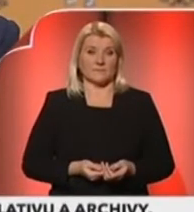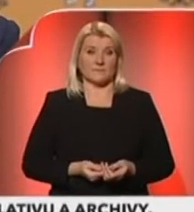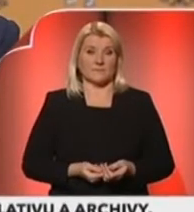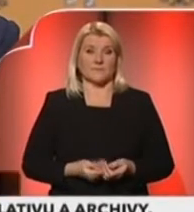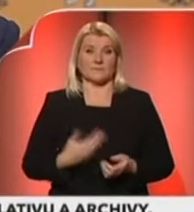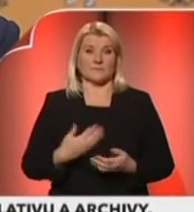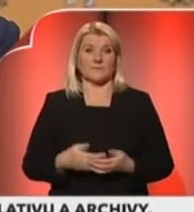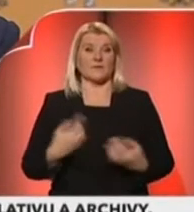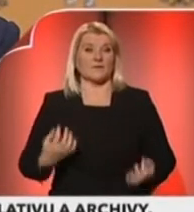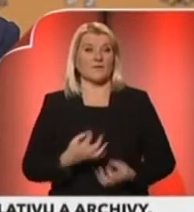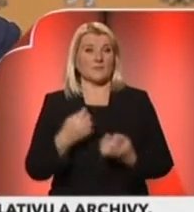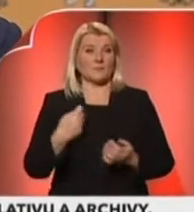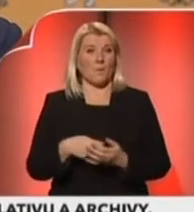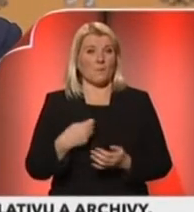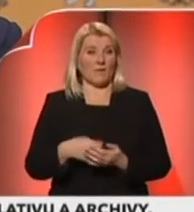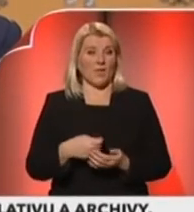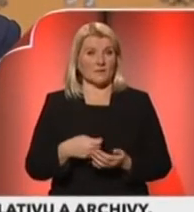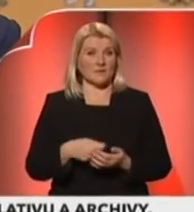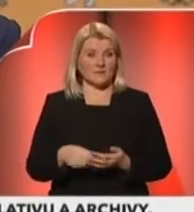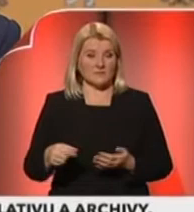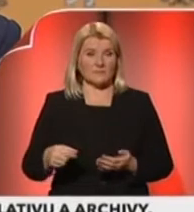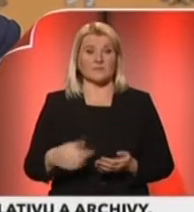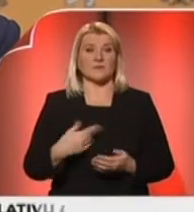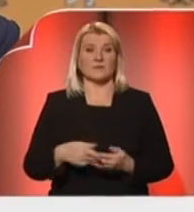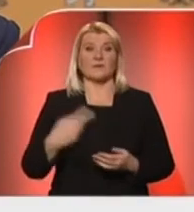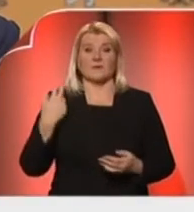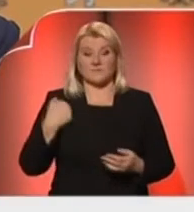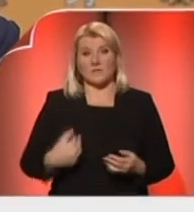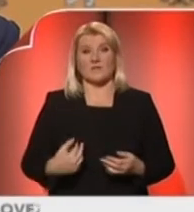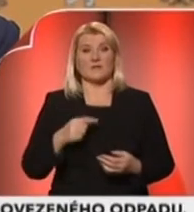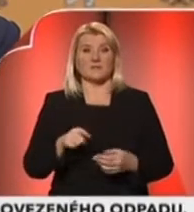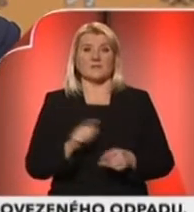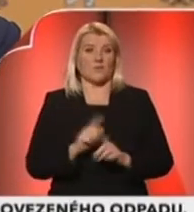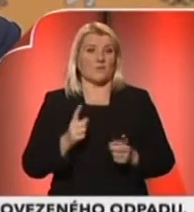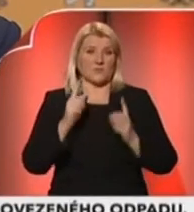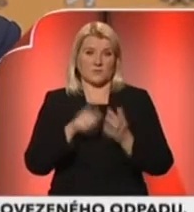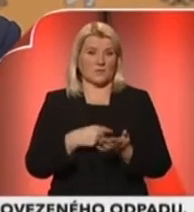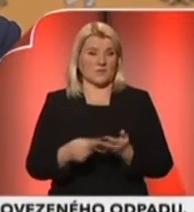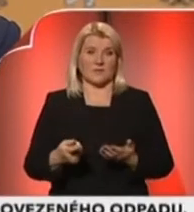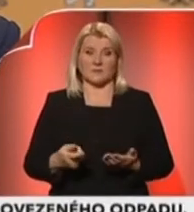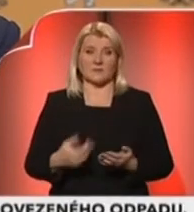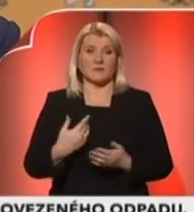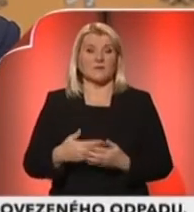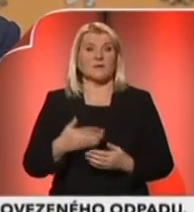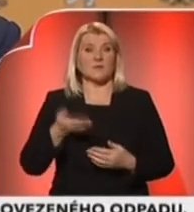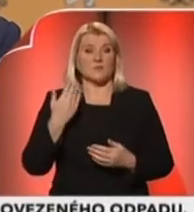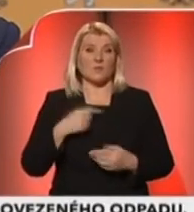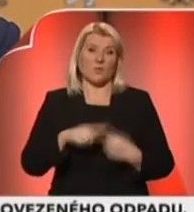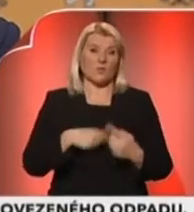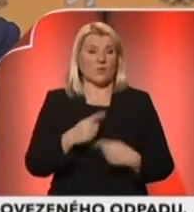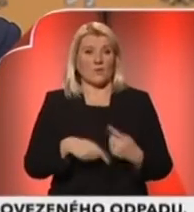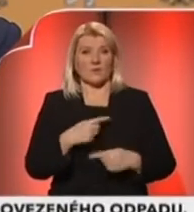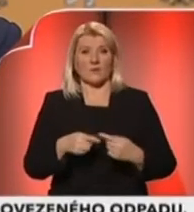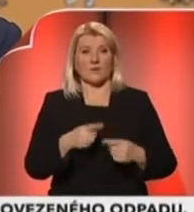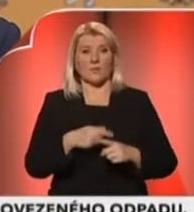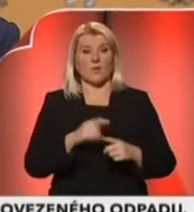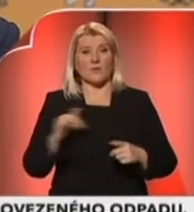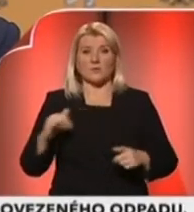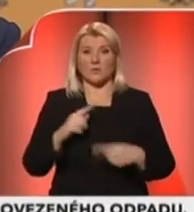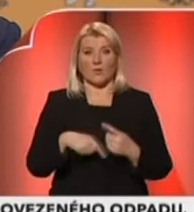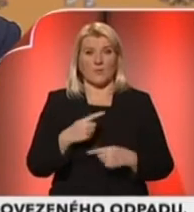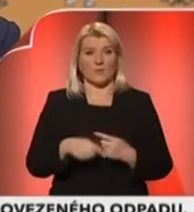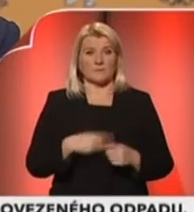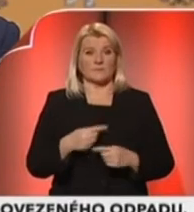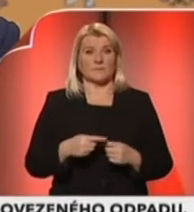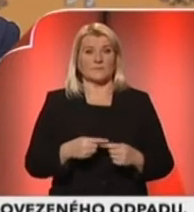Tak co se týká poplatků, tak ty finance nejsou tak velké. Tady jsme se pohybovali za pololetí něco